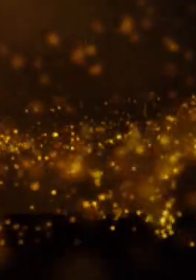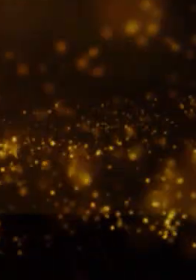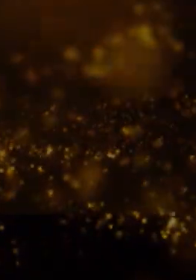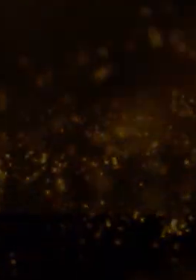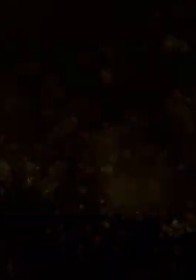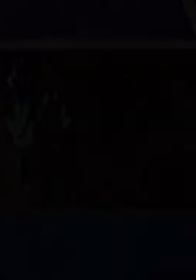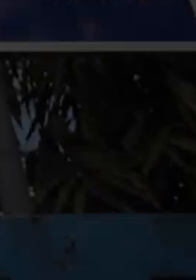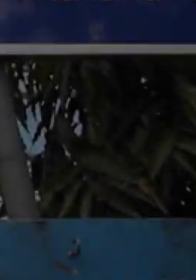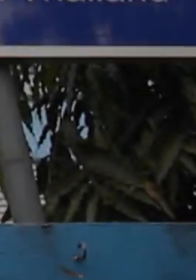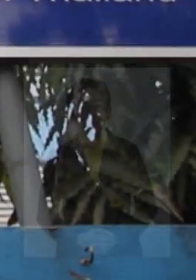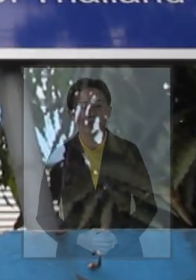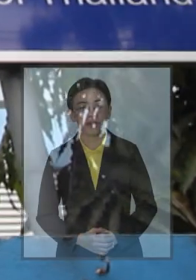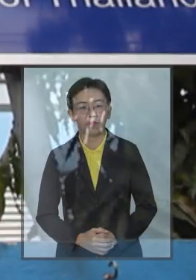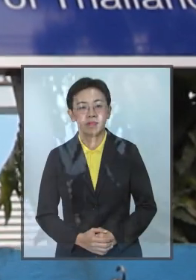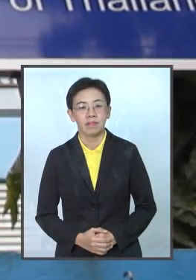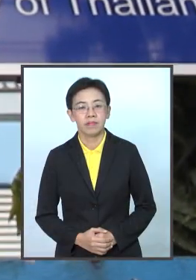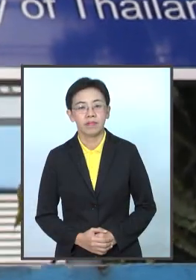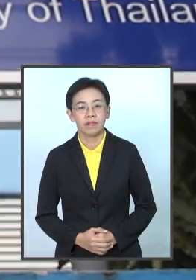มนุษย